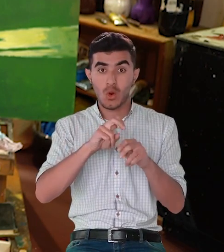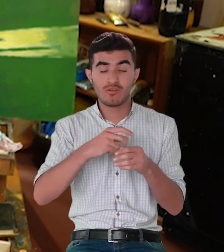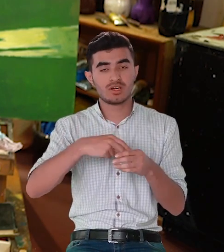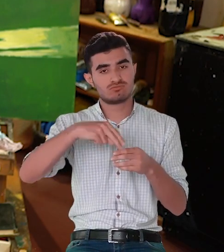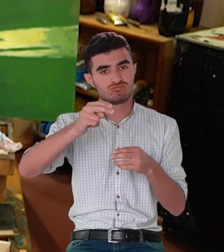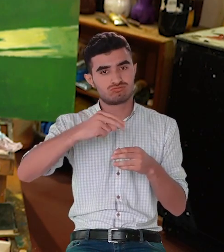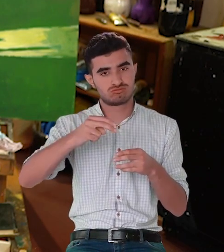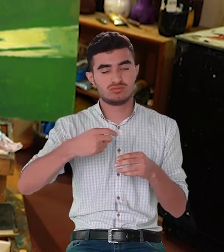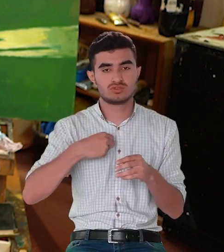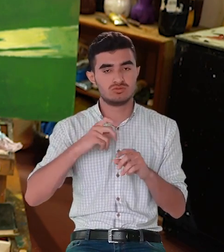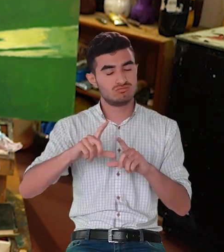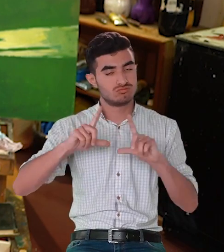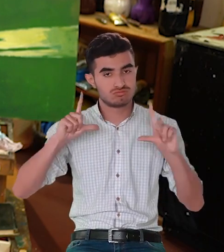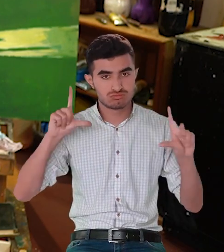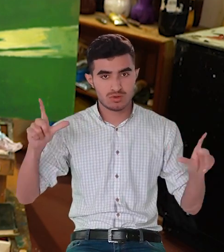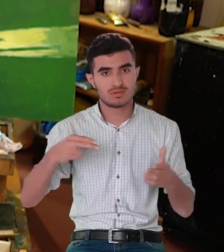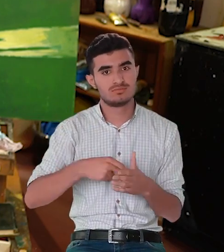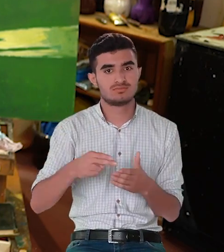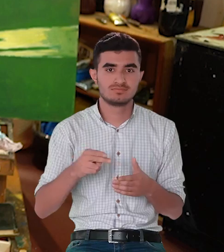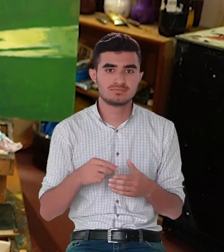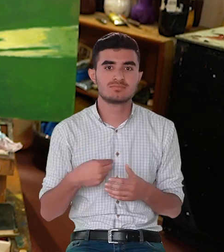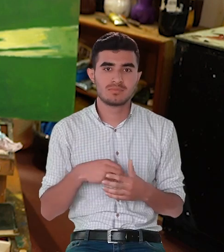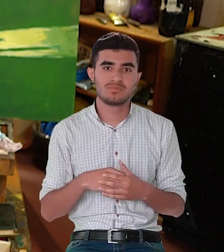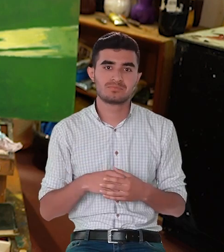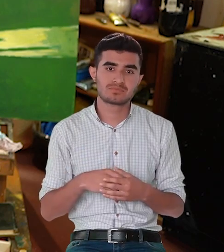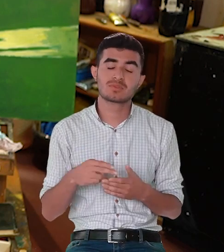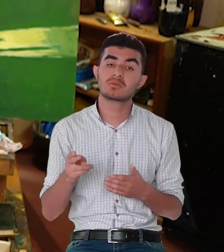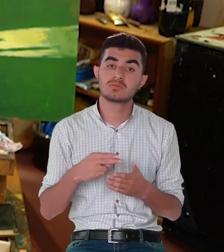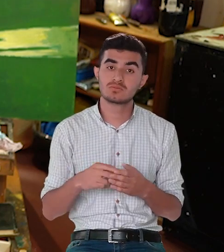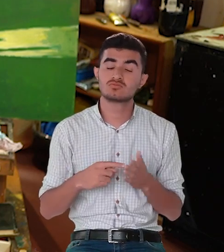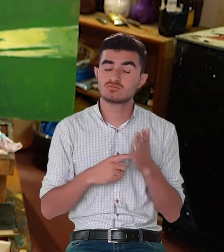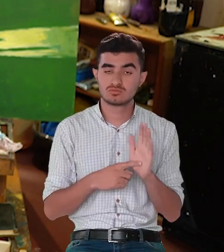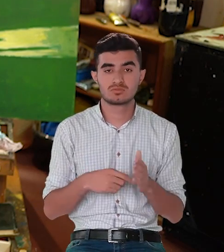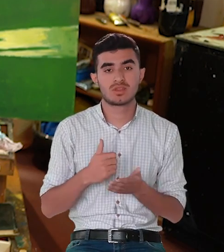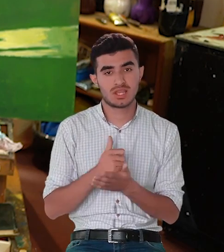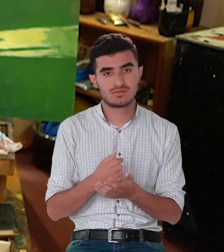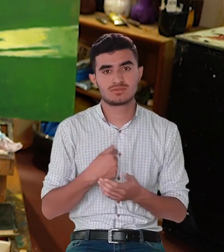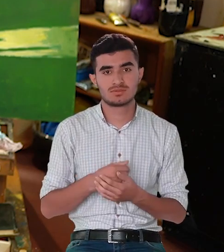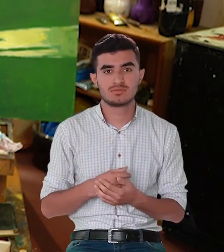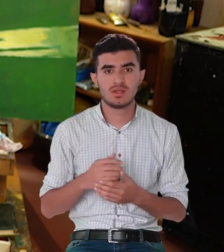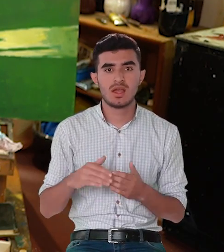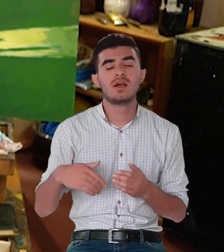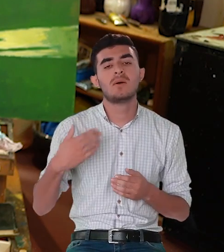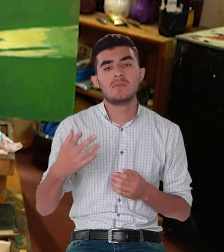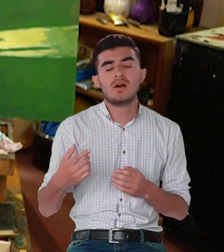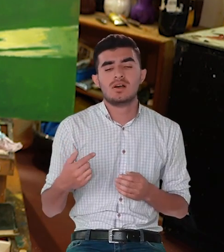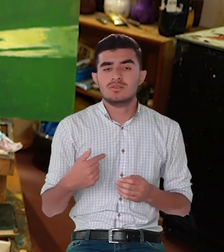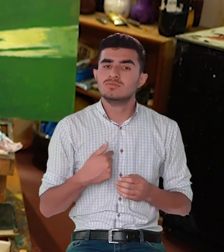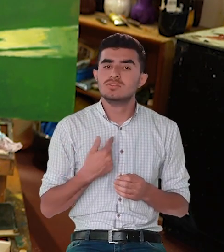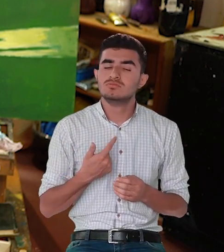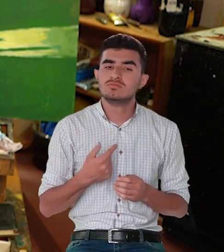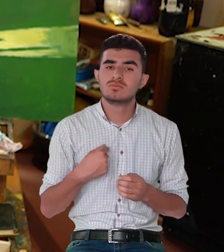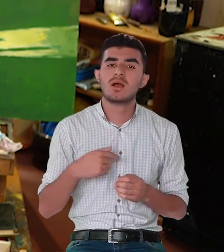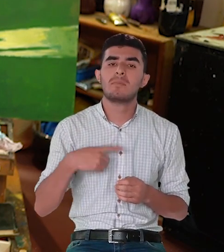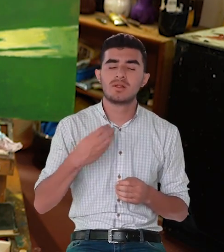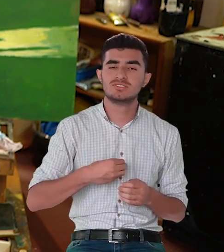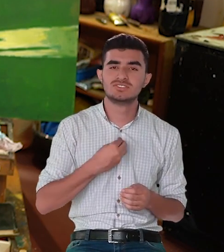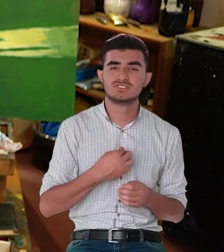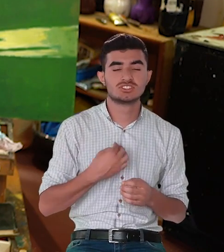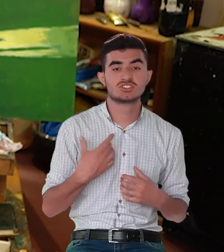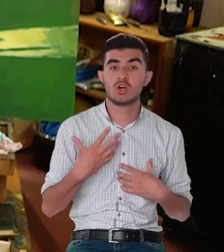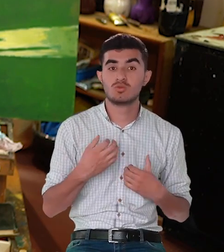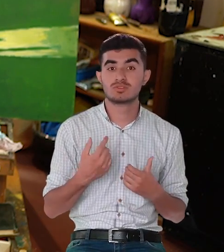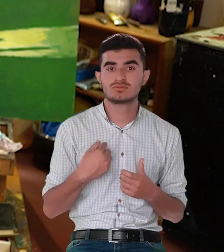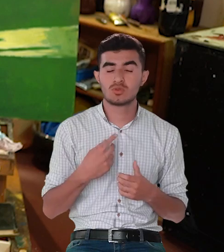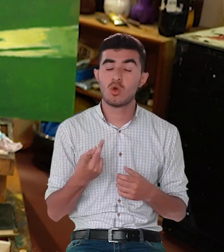میں نے بنا کے تو وہ دے دیا. دوسرے دن میں گیا، میں کہا لگا دو. تو وہ کہنے یہ کیا ہوا ہے؟ میں نے کہا یہی